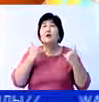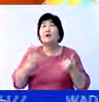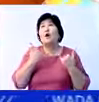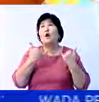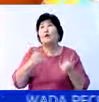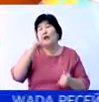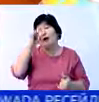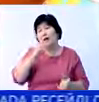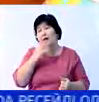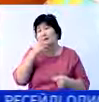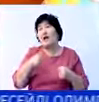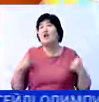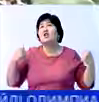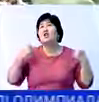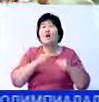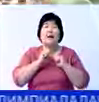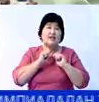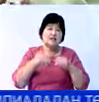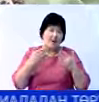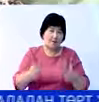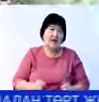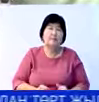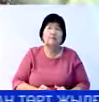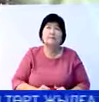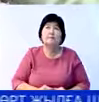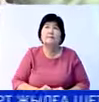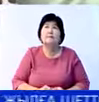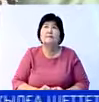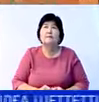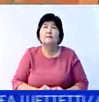көрсетіп, қазақы дәстүрмен шапан жапты. Әкімдер Жолтаев, Бекболат